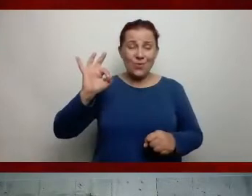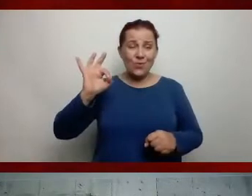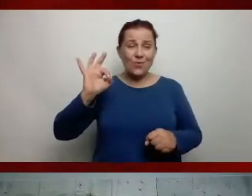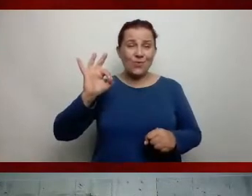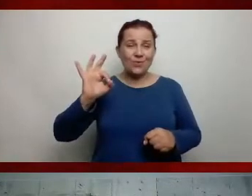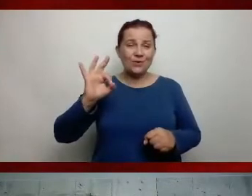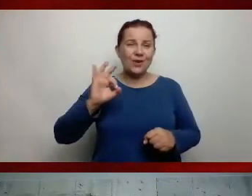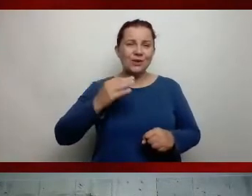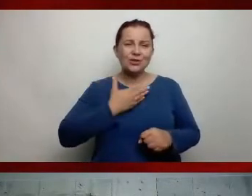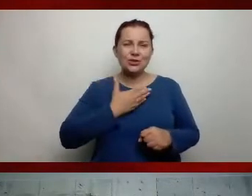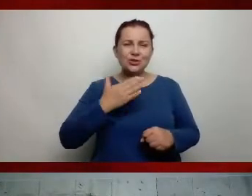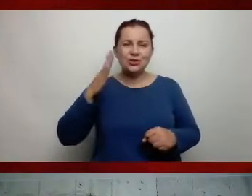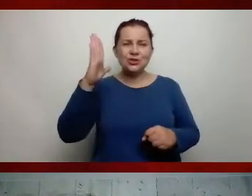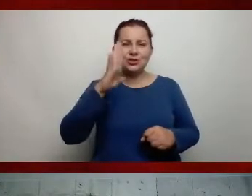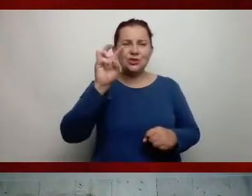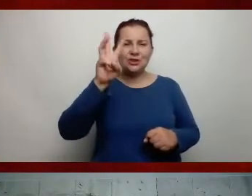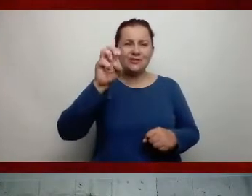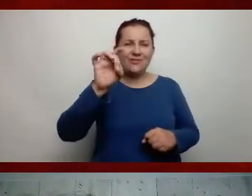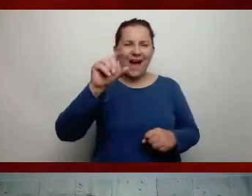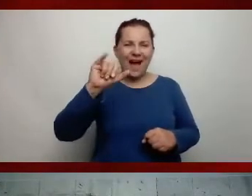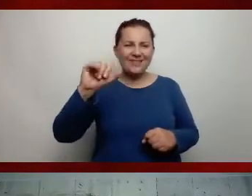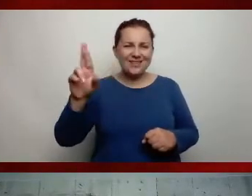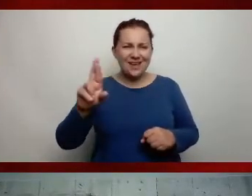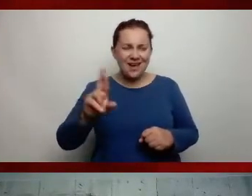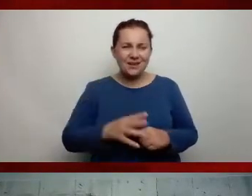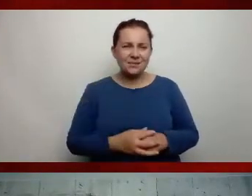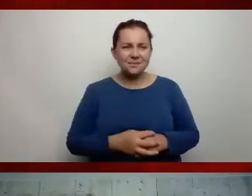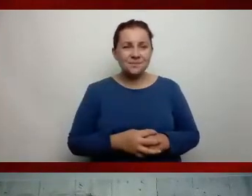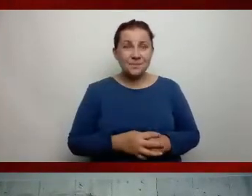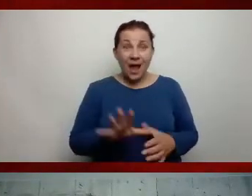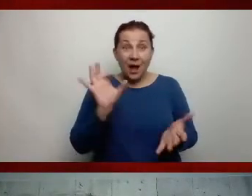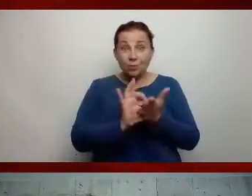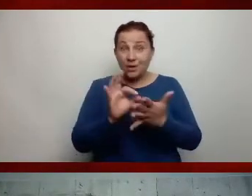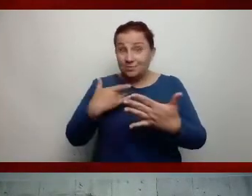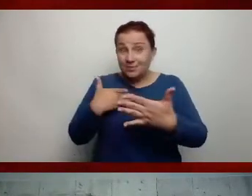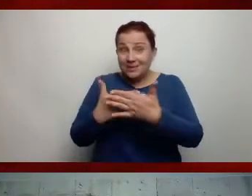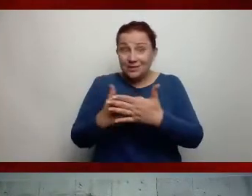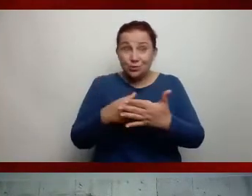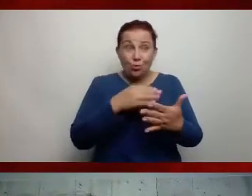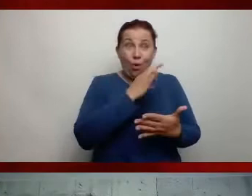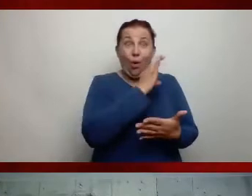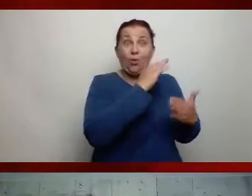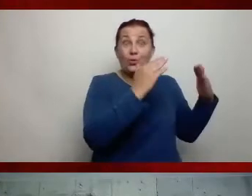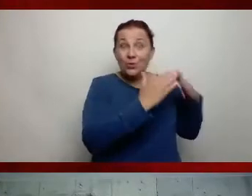To jest w sąsiedztwie Witkiewiczówki, więc w związku z tym